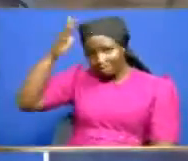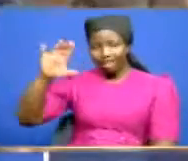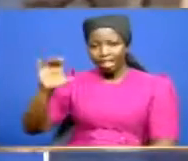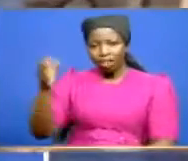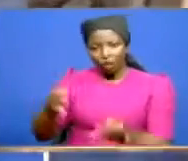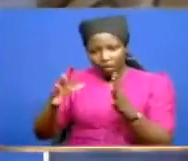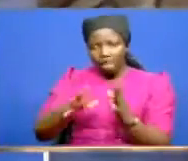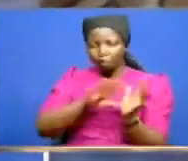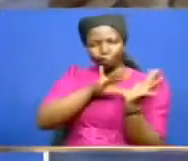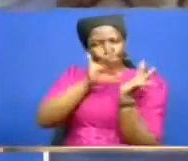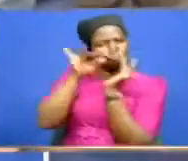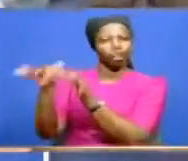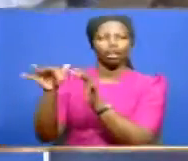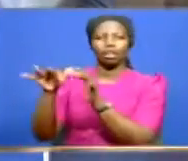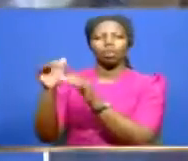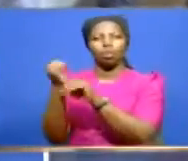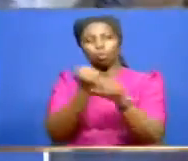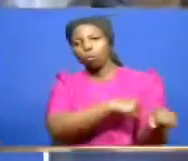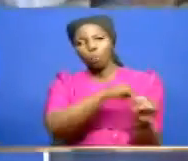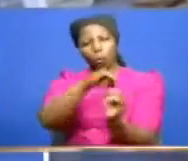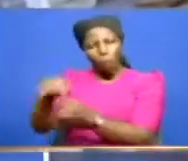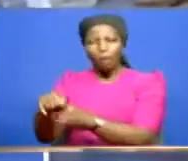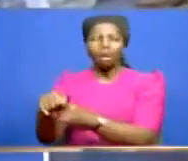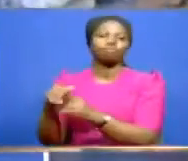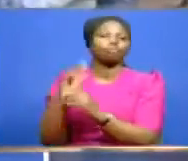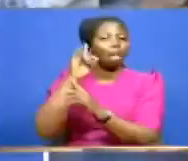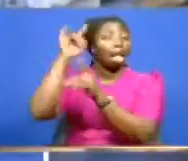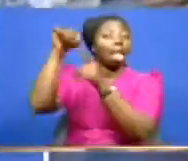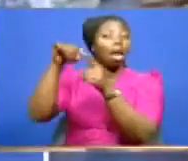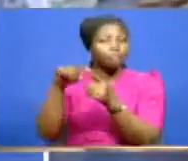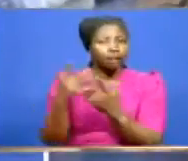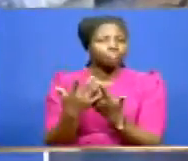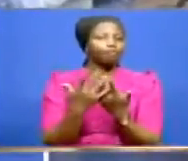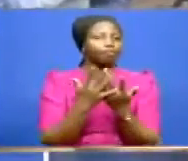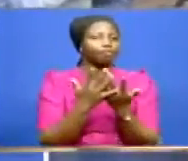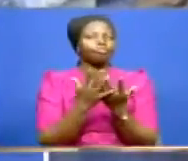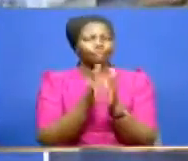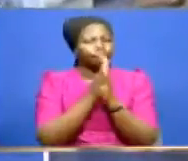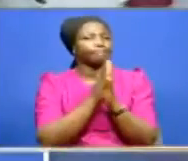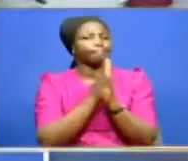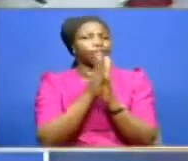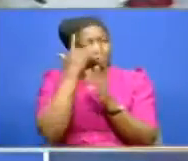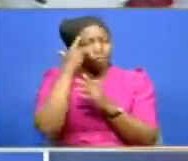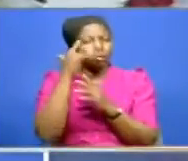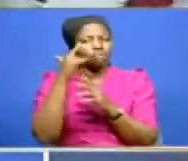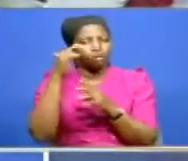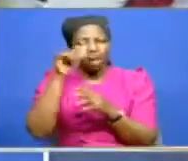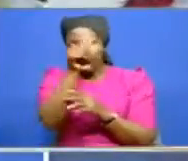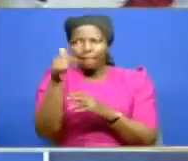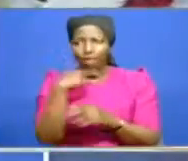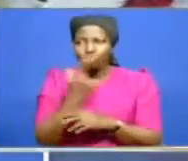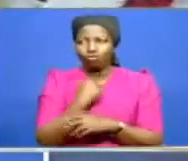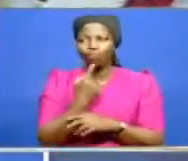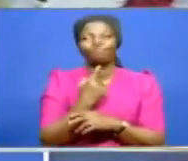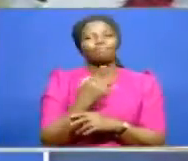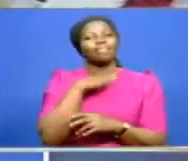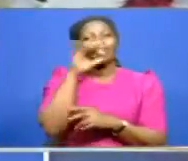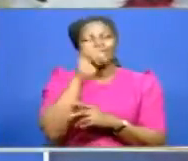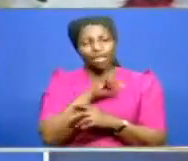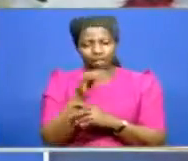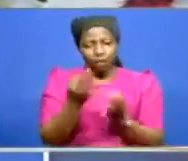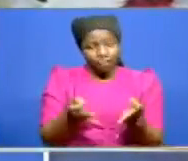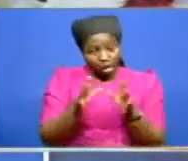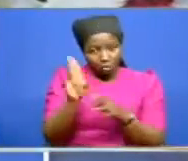wa Uhuru Park kutafuta mwingilio wa Mola na kuwakumbuka wenzao walioaga dunia. Maafisa hao walichukua fursa